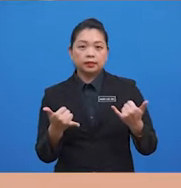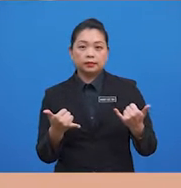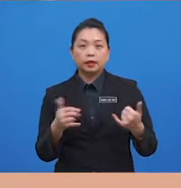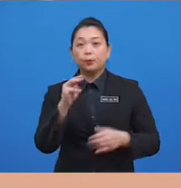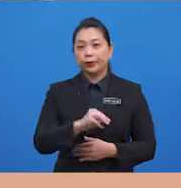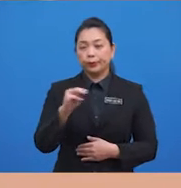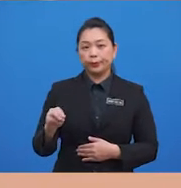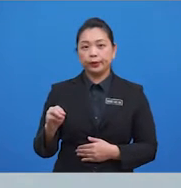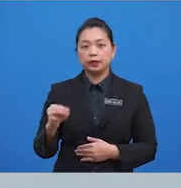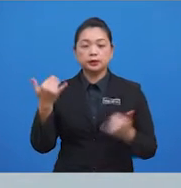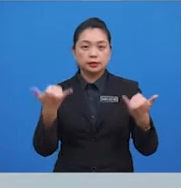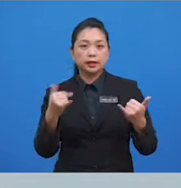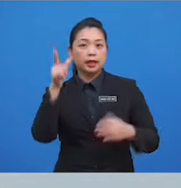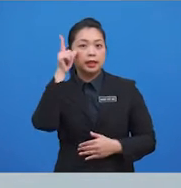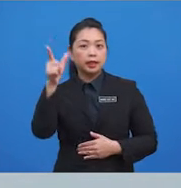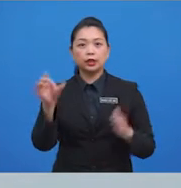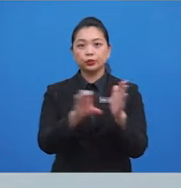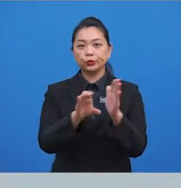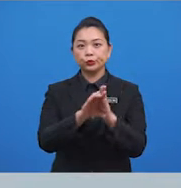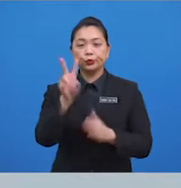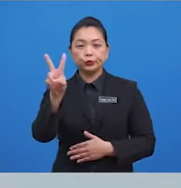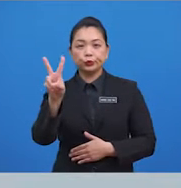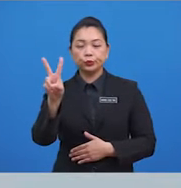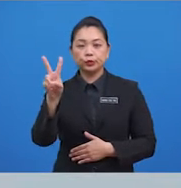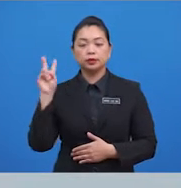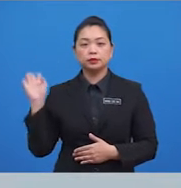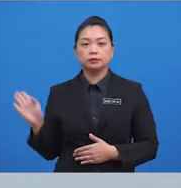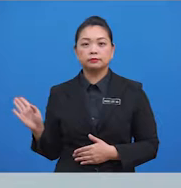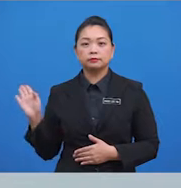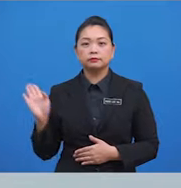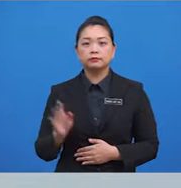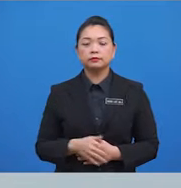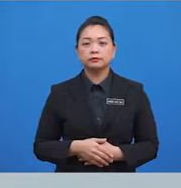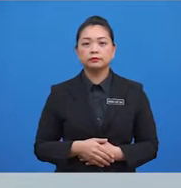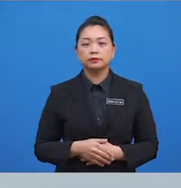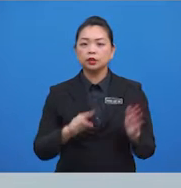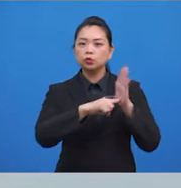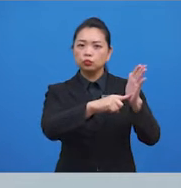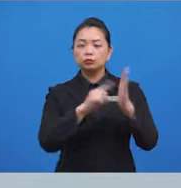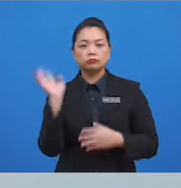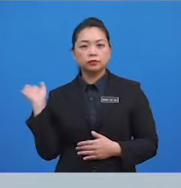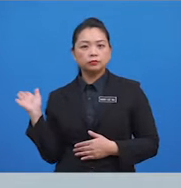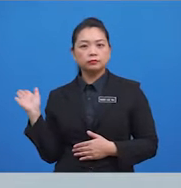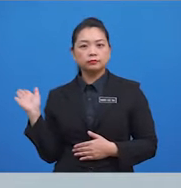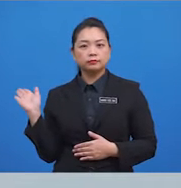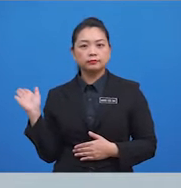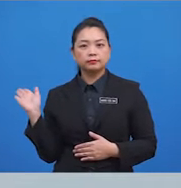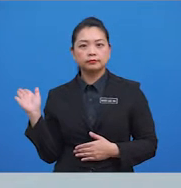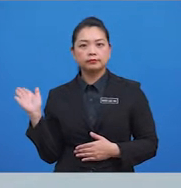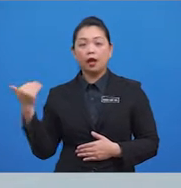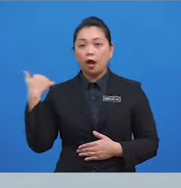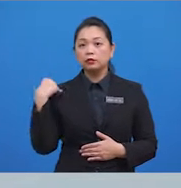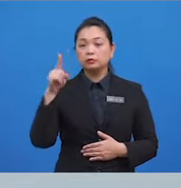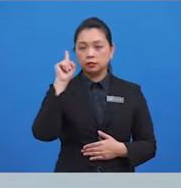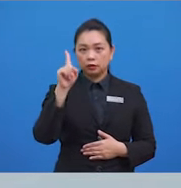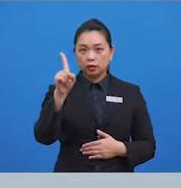Seterusnya, murid-murid, mari kita lihat contoh dua penyelesaian masalah di paparan.